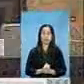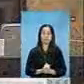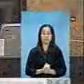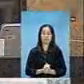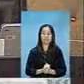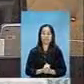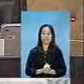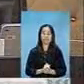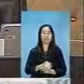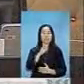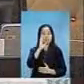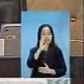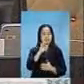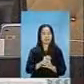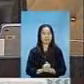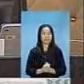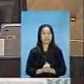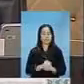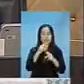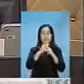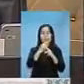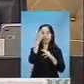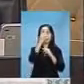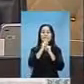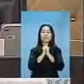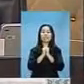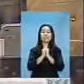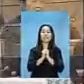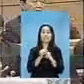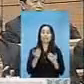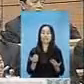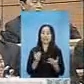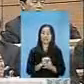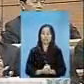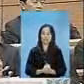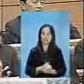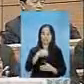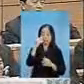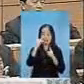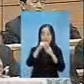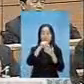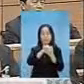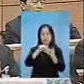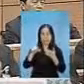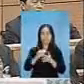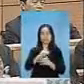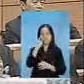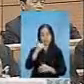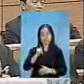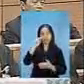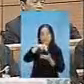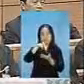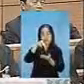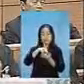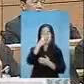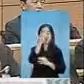ท่านพอพูดไปกี่ท่านถอนไปเถอะครับ มันเป็นชื่อหนังจีนนะท่านประธาน เอาไปฮะหนังเรื่องอะไรแล้วแต่ท่านถอนคำพูดนะครับไม่งั้นท่านก็ประท้วงอีก ท่านไม่ชอบเรื่